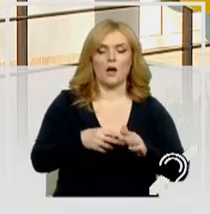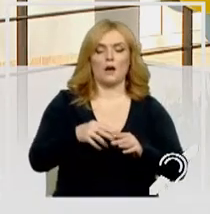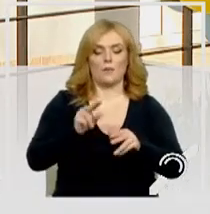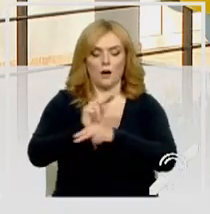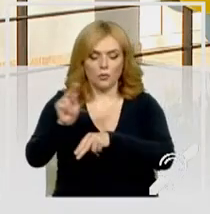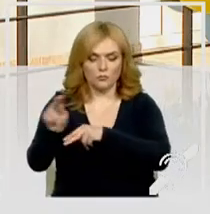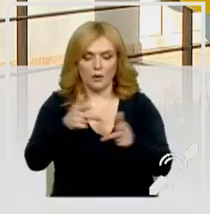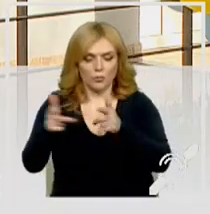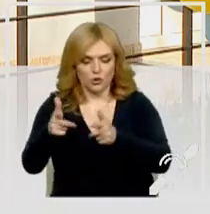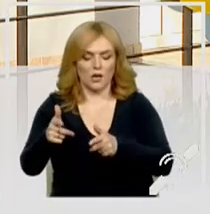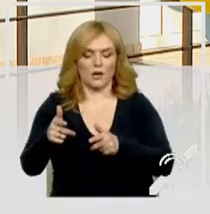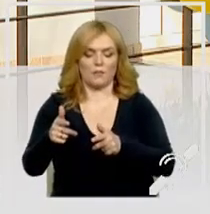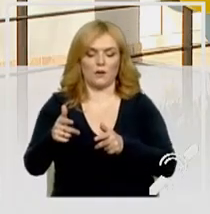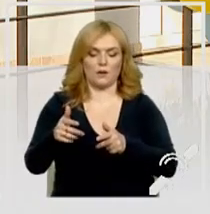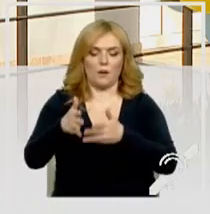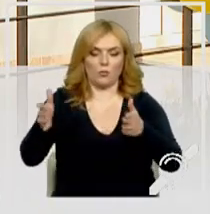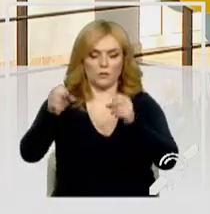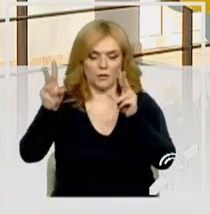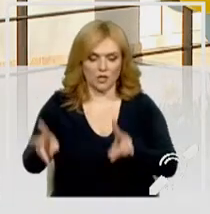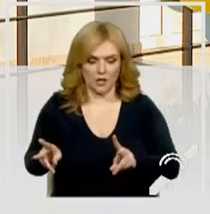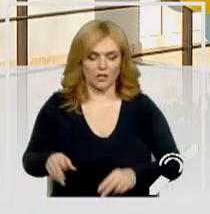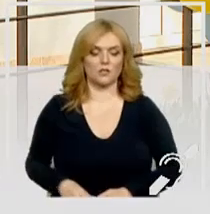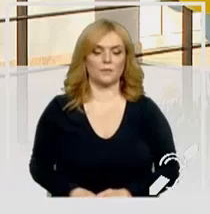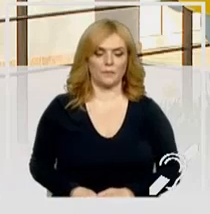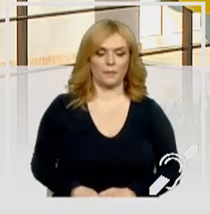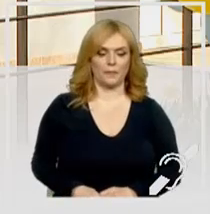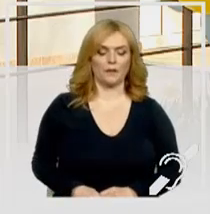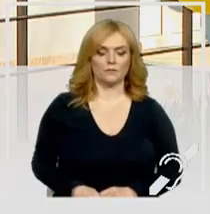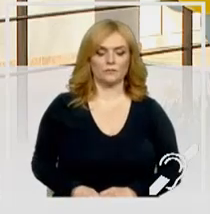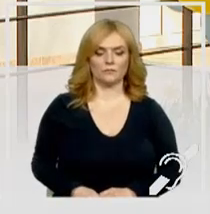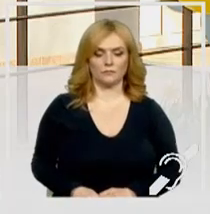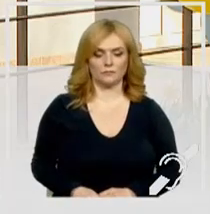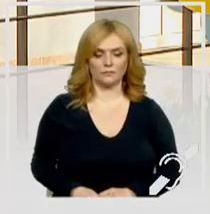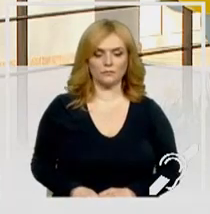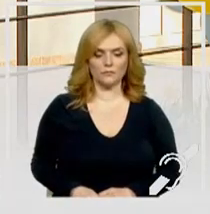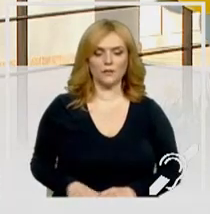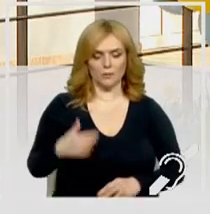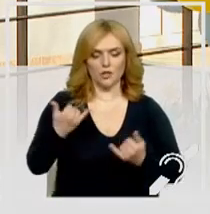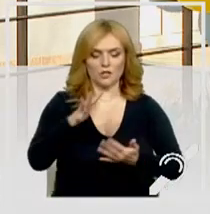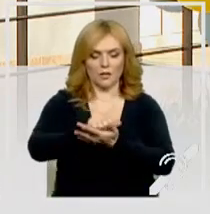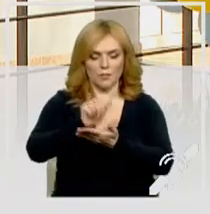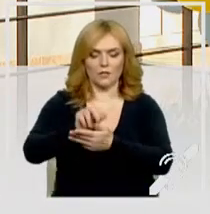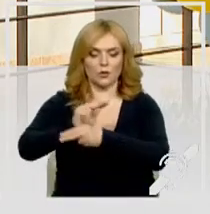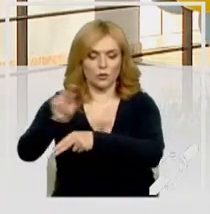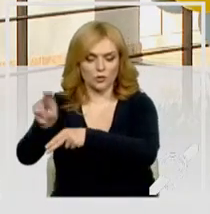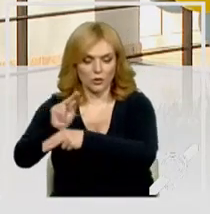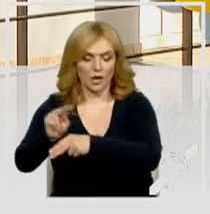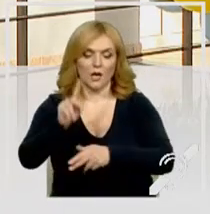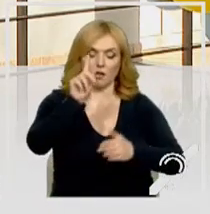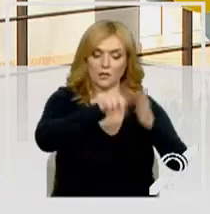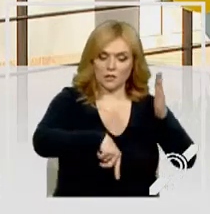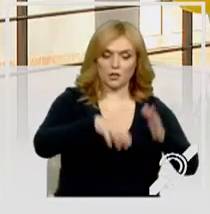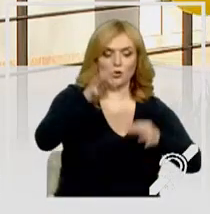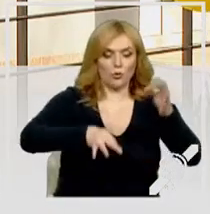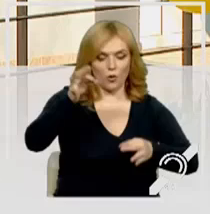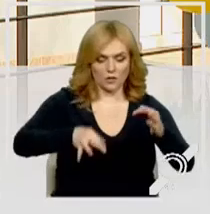deci pregătim schema de funcții de încadrare, găsim personalul, ne ocupăm cu instruirea și sper ca toamna să putem oferi